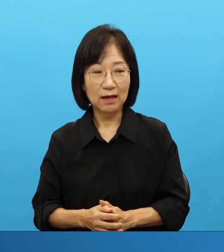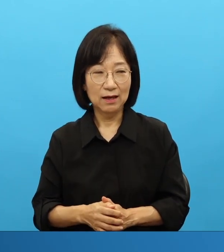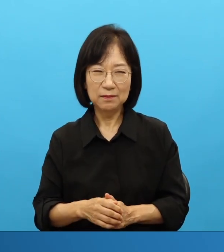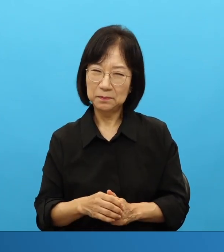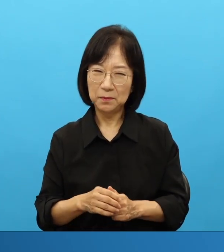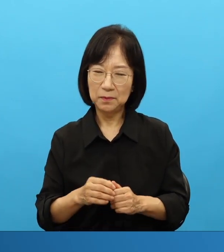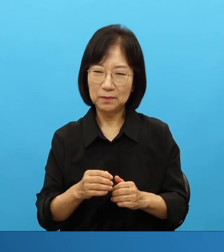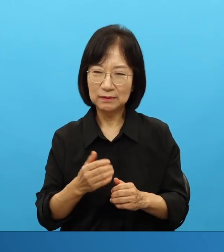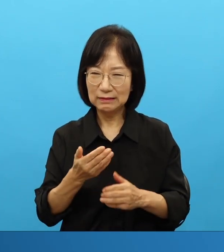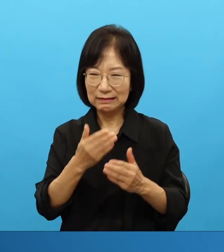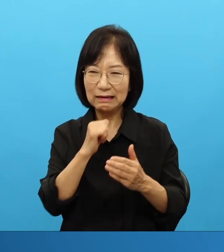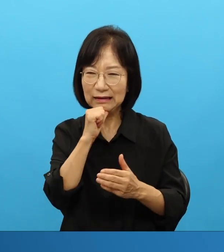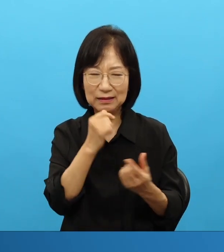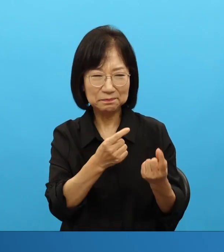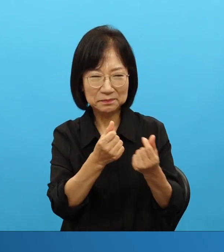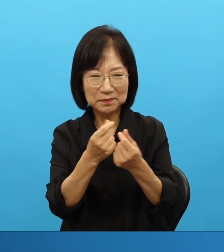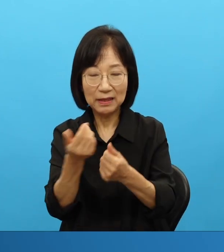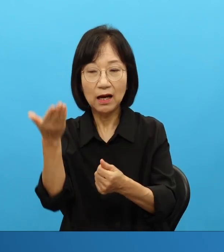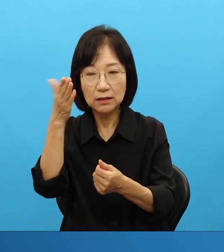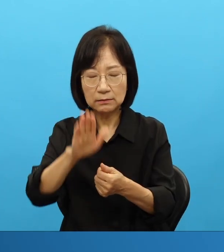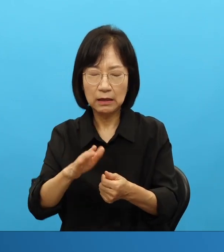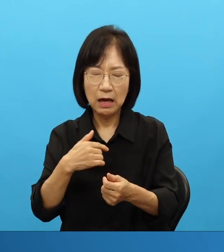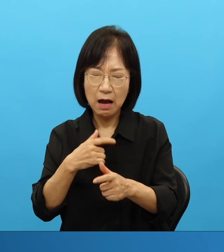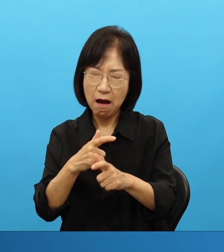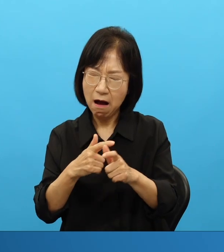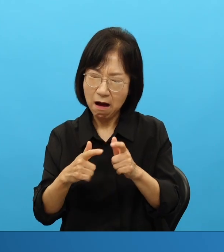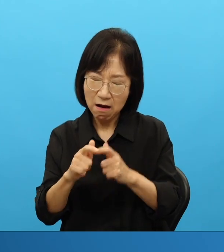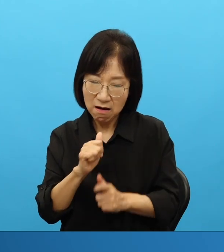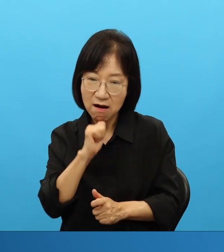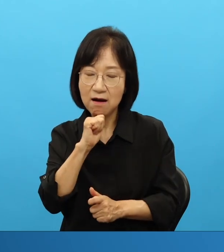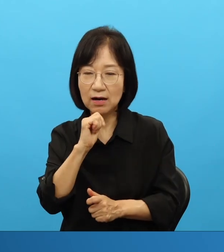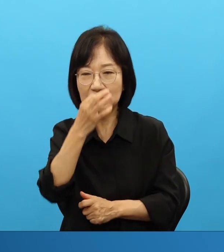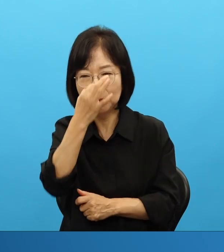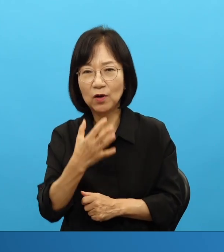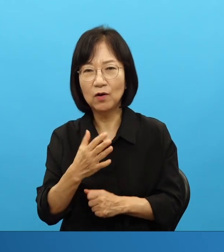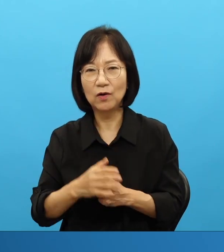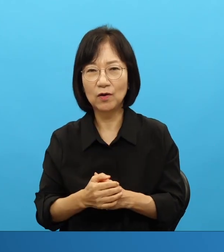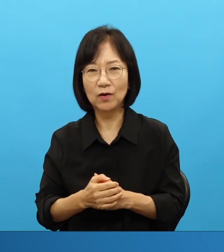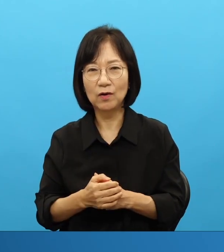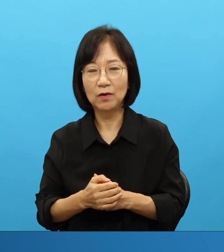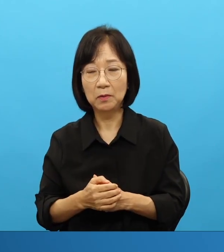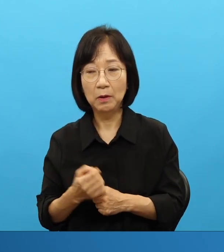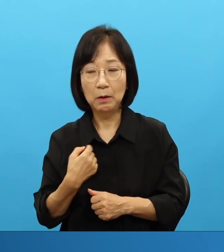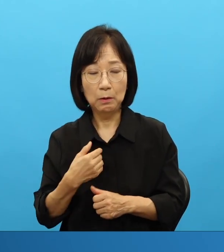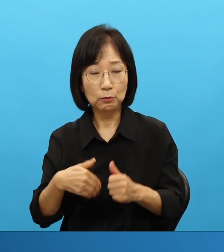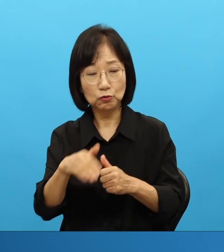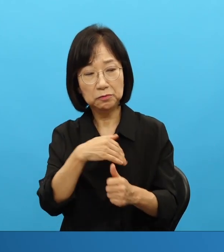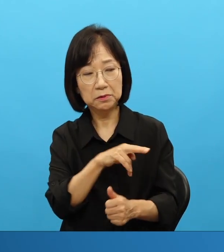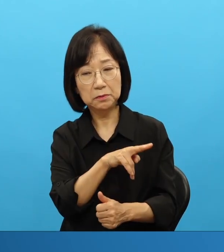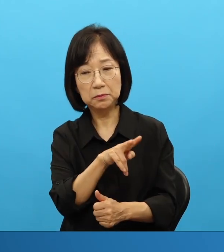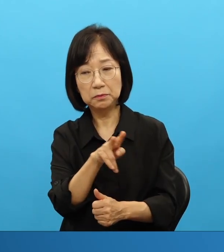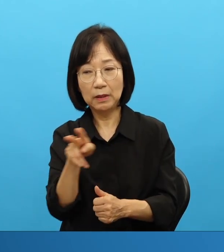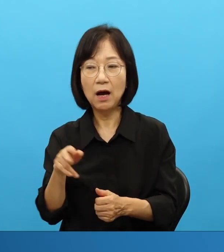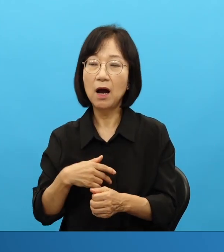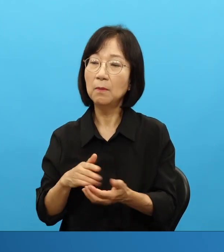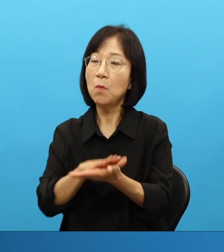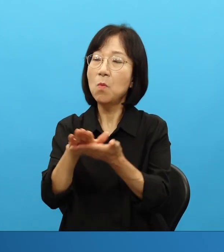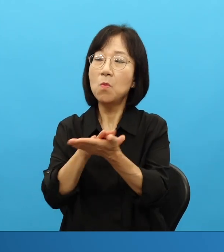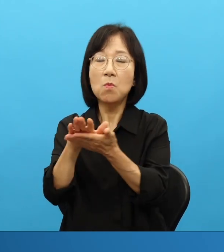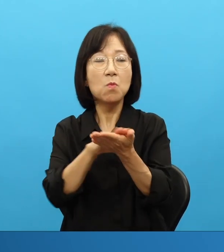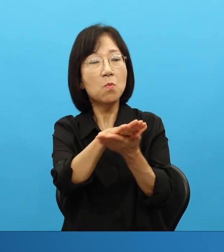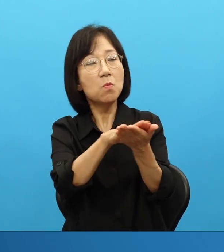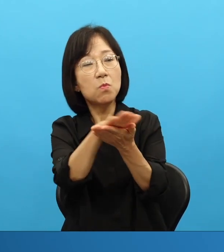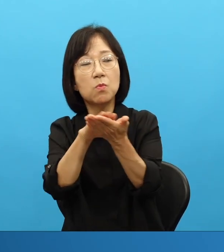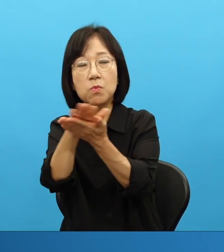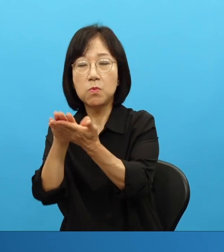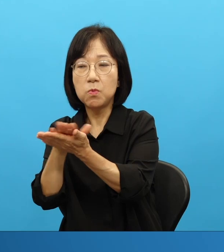perhaps you share in that same experience, but I just didn't have enough means. 그럼 다들 보니까 뭐 놀러 다니고 뭐 다 하는데 저는 그럴 수가 없어요. My peers would always